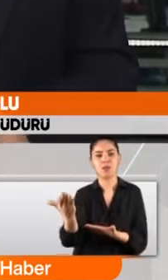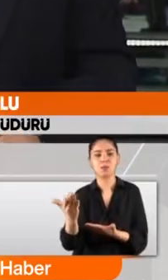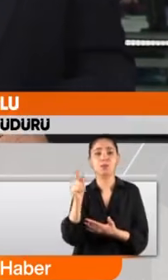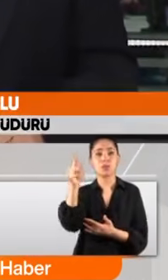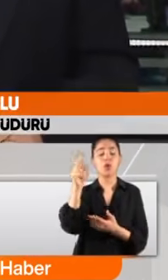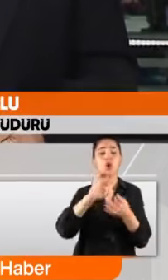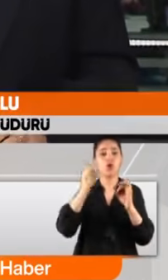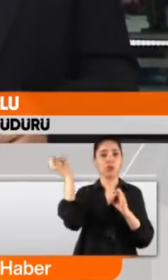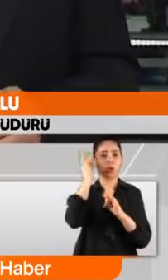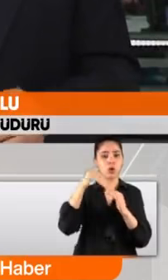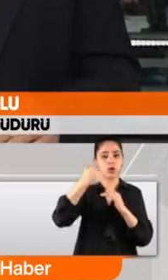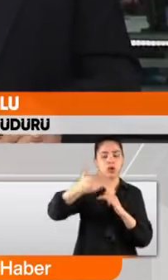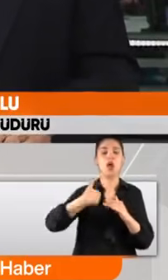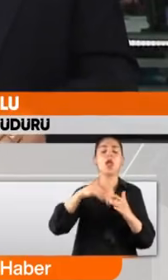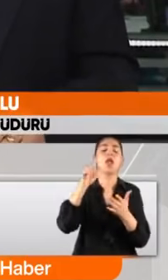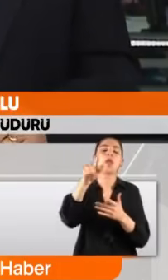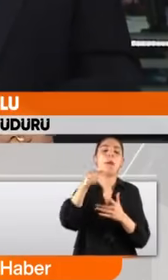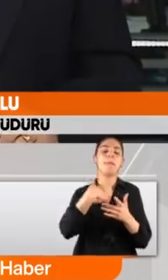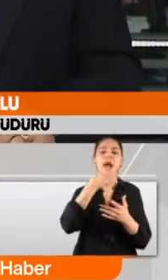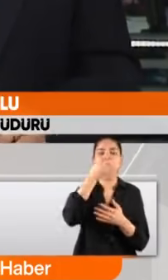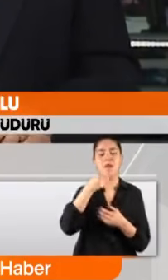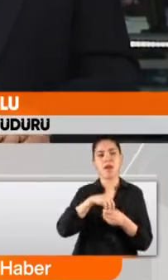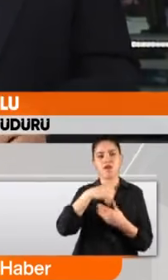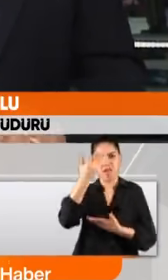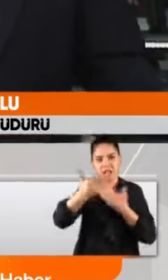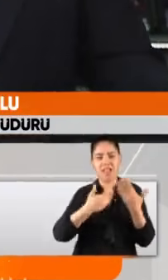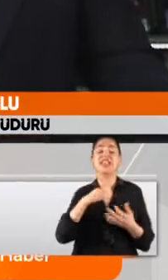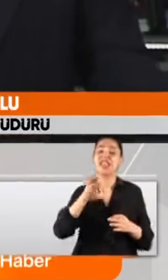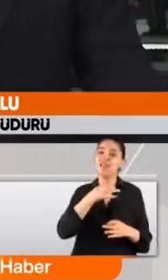cümleyi duyduktan sonra zaten yayında muhtemelen biz de tekrar edeceğiz. Şimdilik teşekkürler Salim.